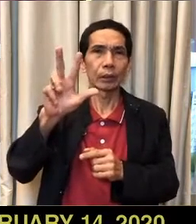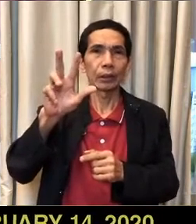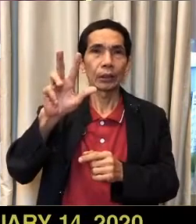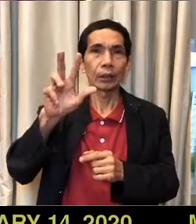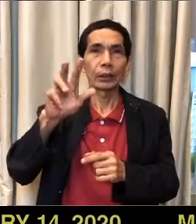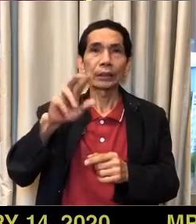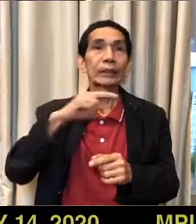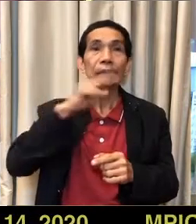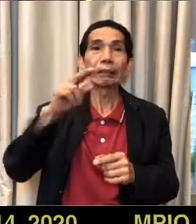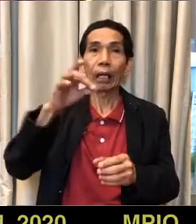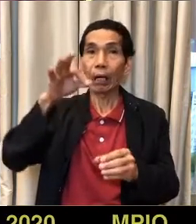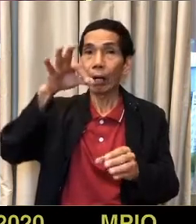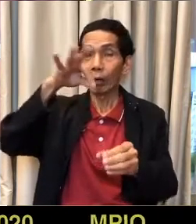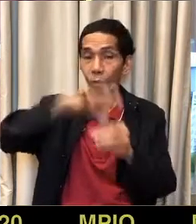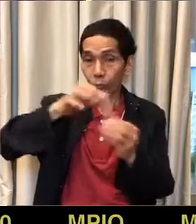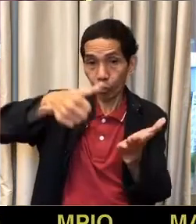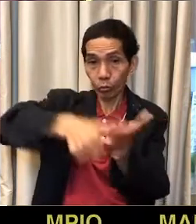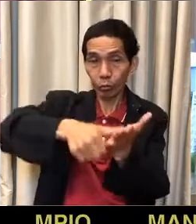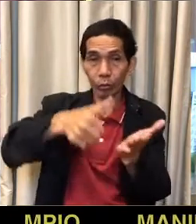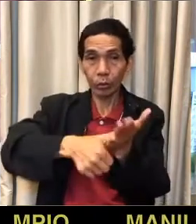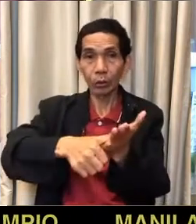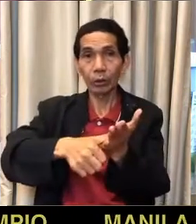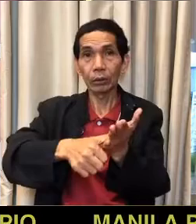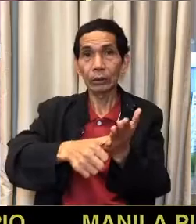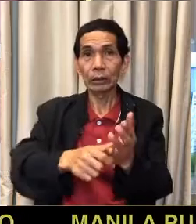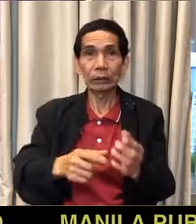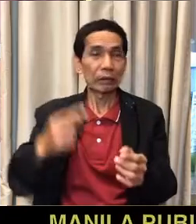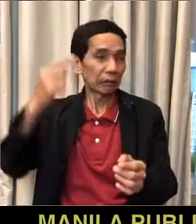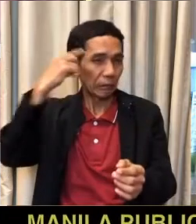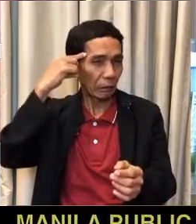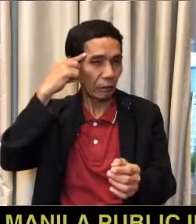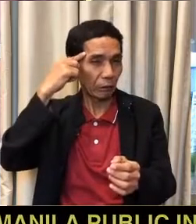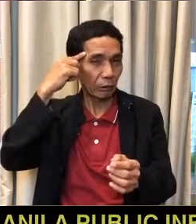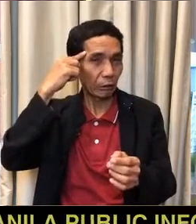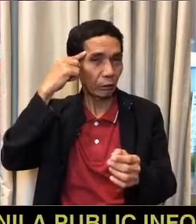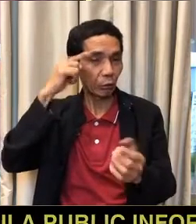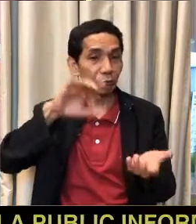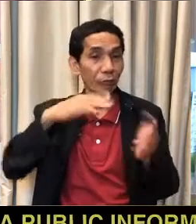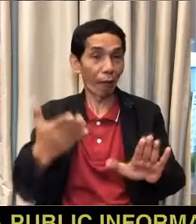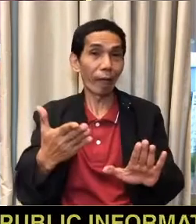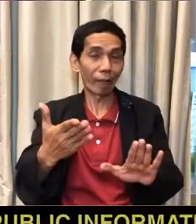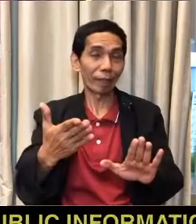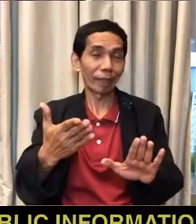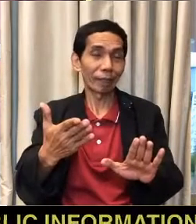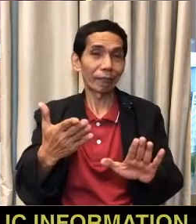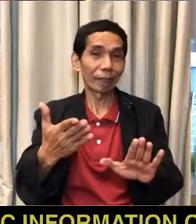times na hindi ka nakaboto, the presumption is you're dead.